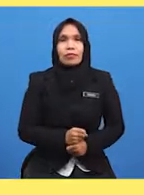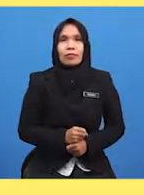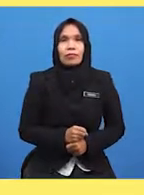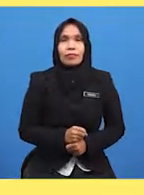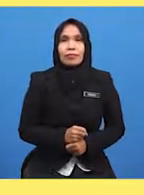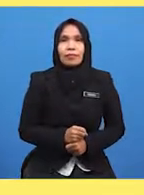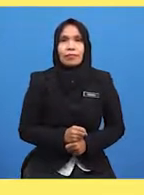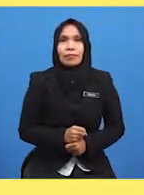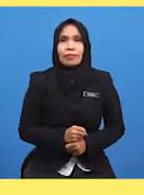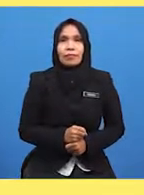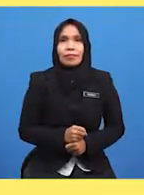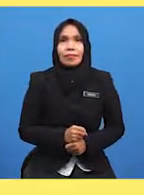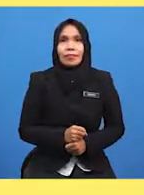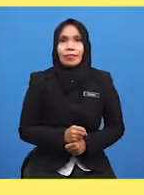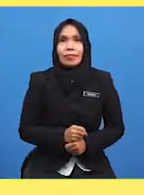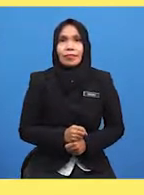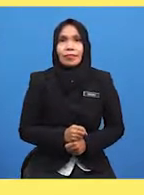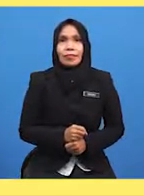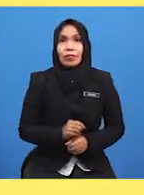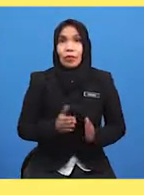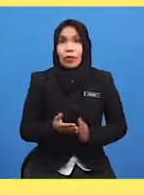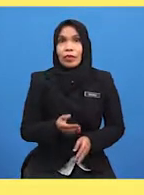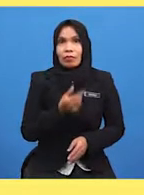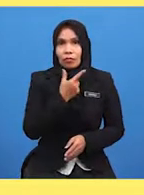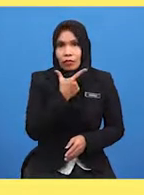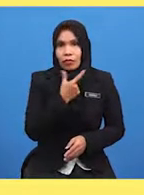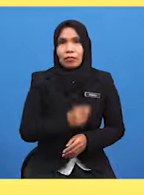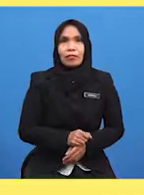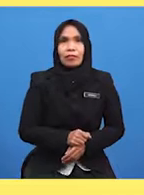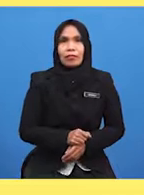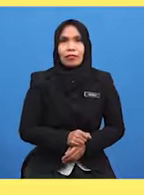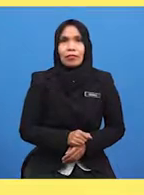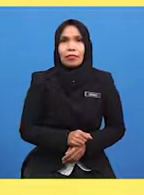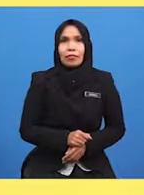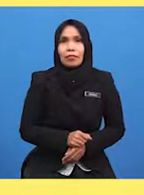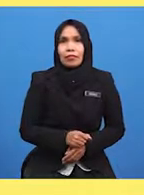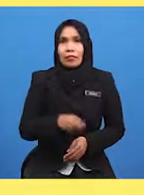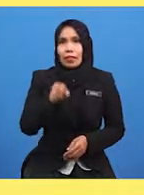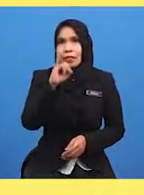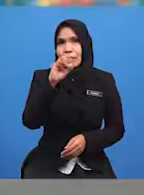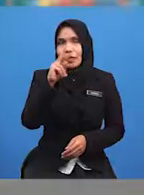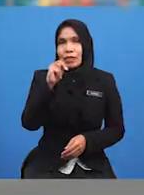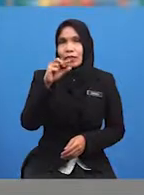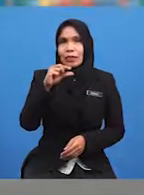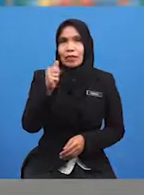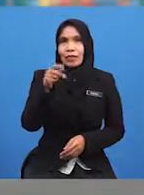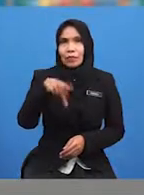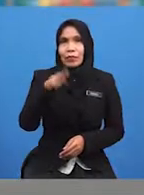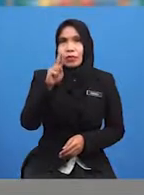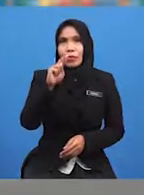1826 ini terdiri daripada Singapura Pulau Pinang dan Melaka